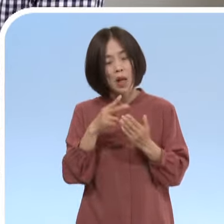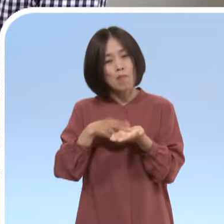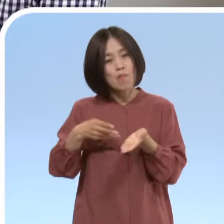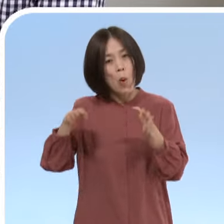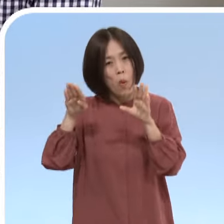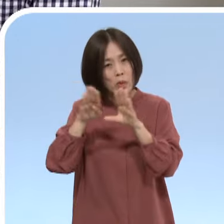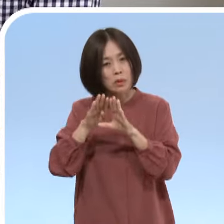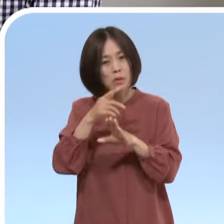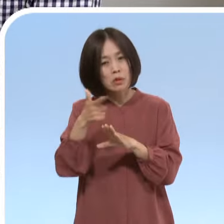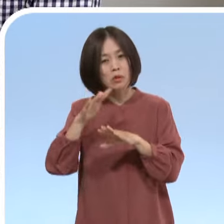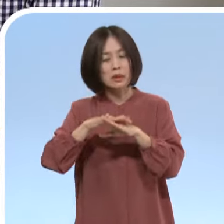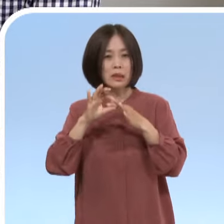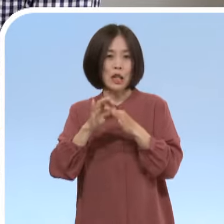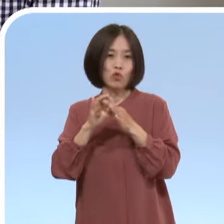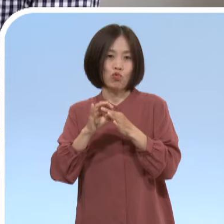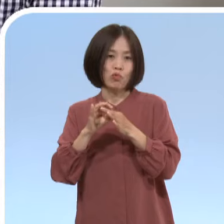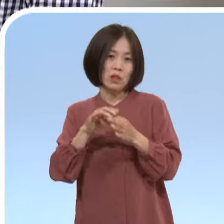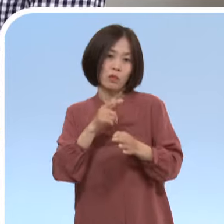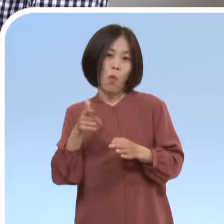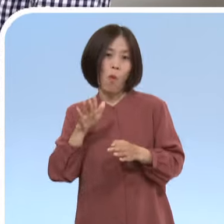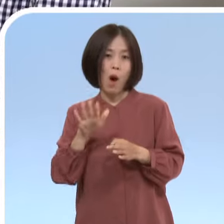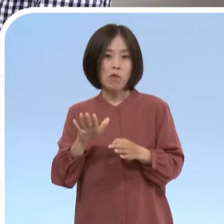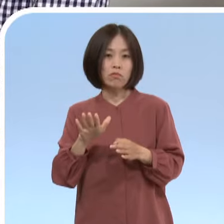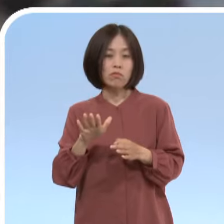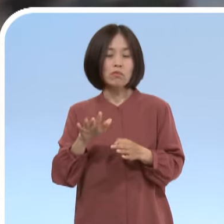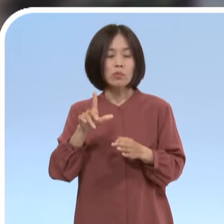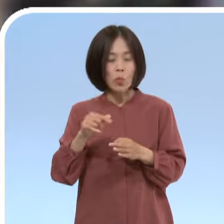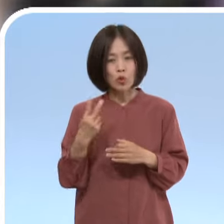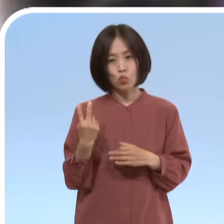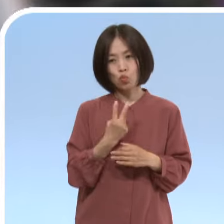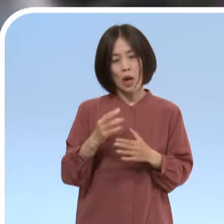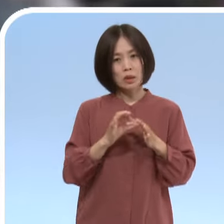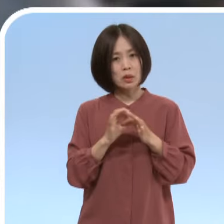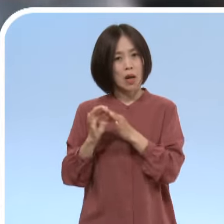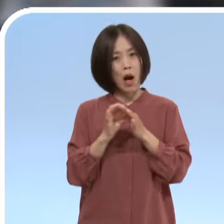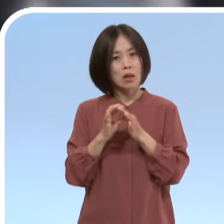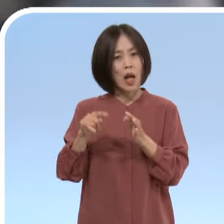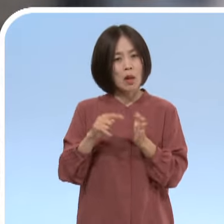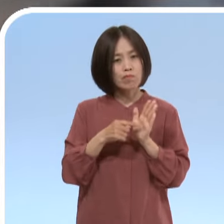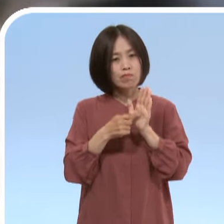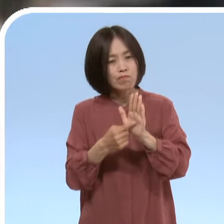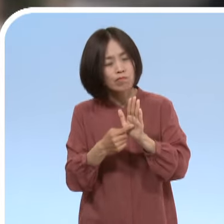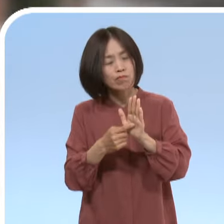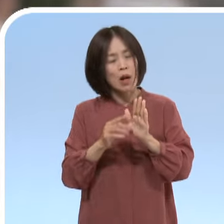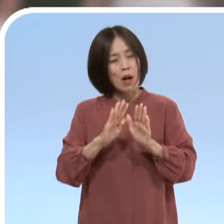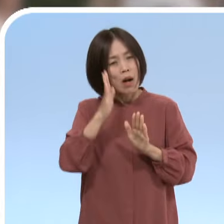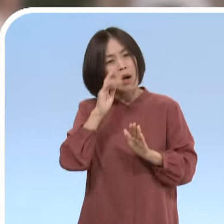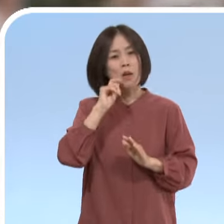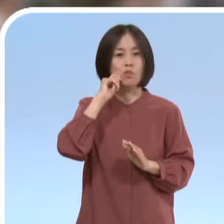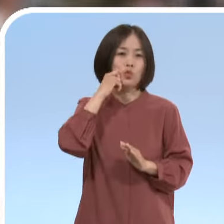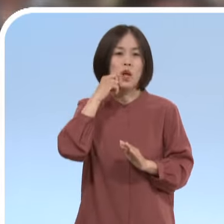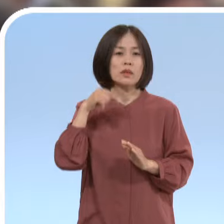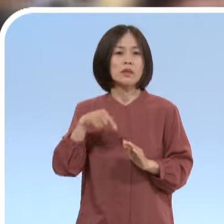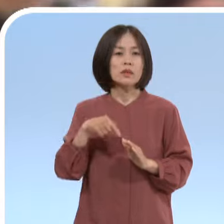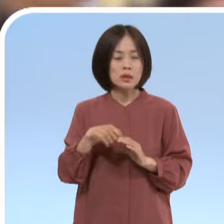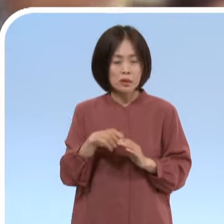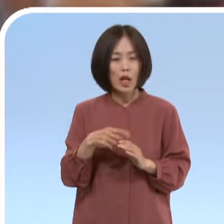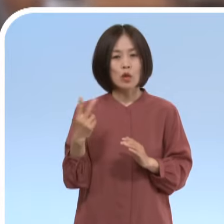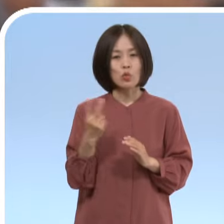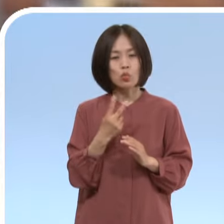あるいは病院、さまざまな手続きがあるんですけれども、そういった時にお二人の関係性を示すことがなかなか難